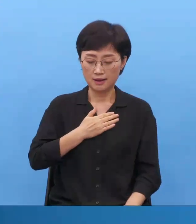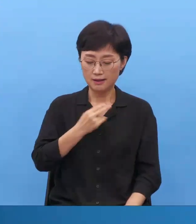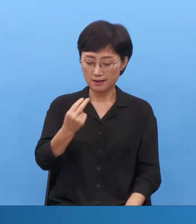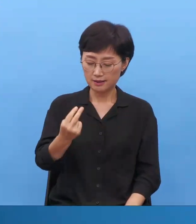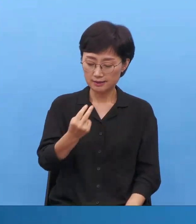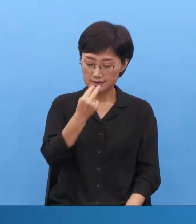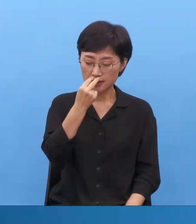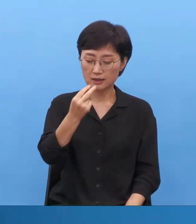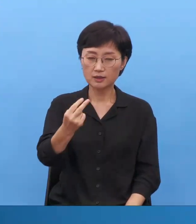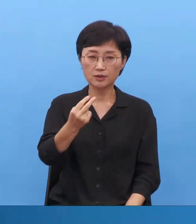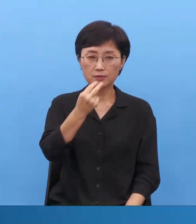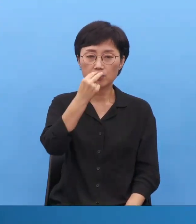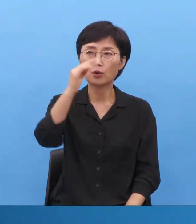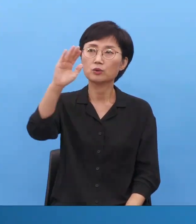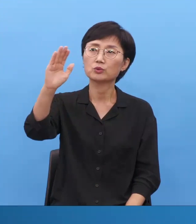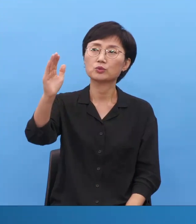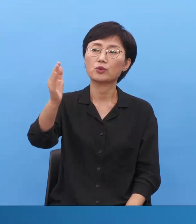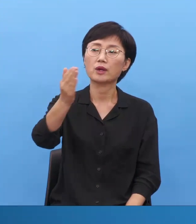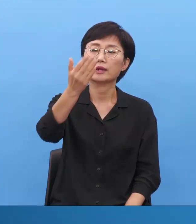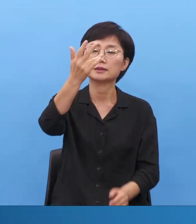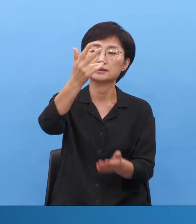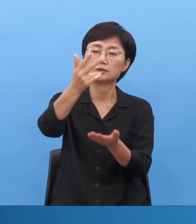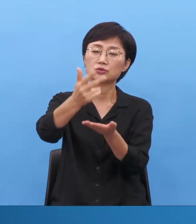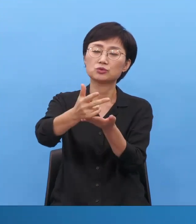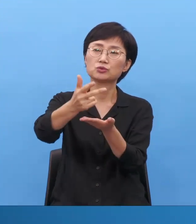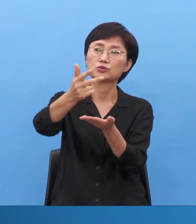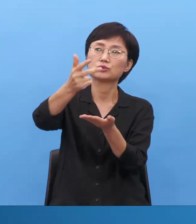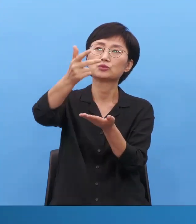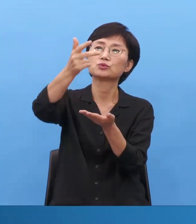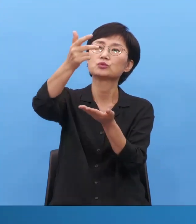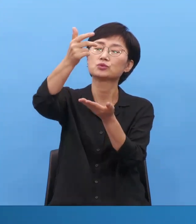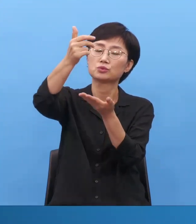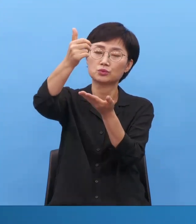나의 생명 되신 주